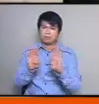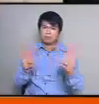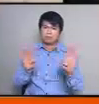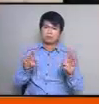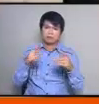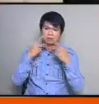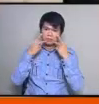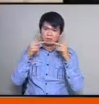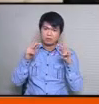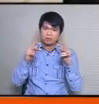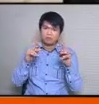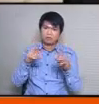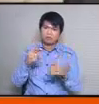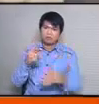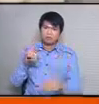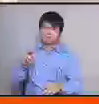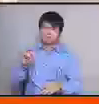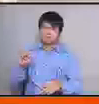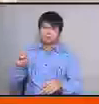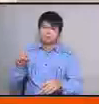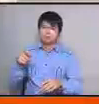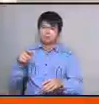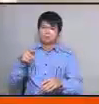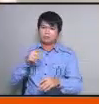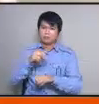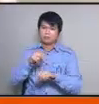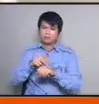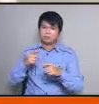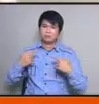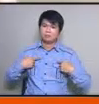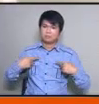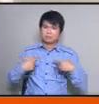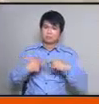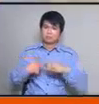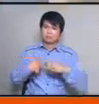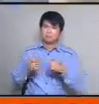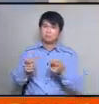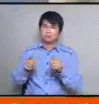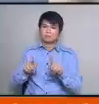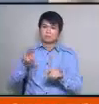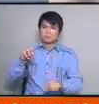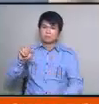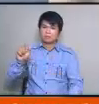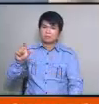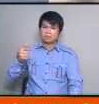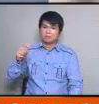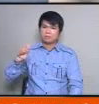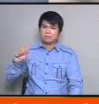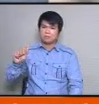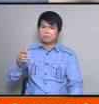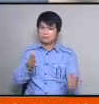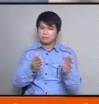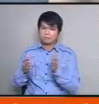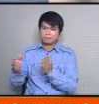naman ang tune-up game ng Gilas Pilipinas at Spain na gaganapin sa Malaga. Plano rin ng Gilas na